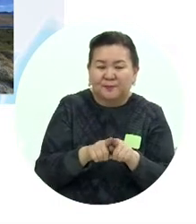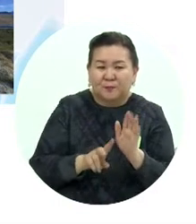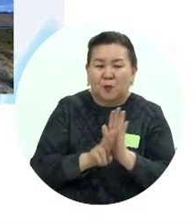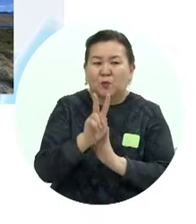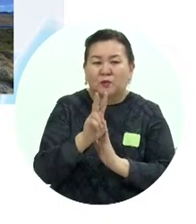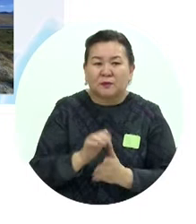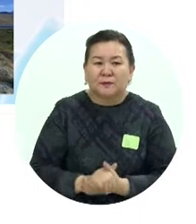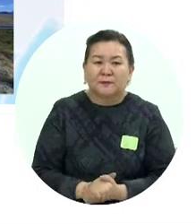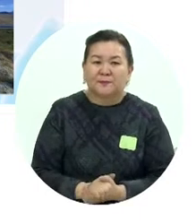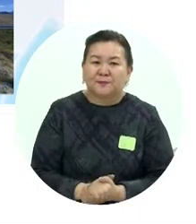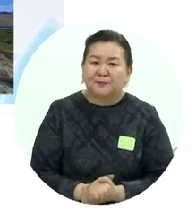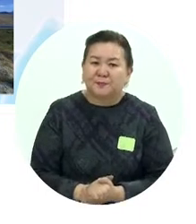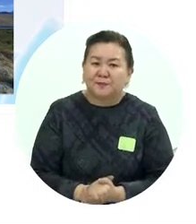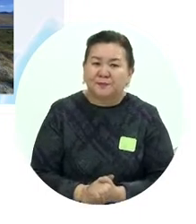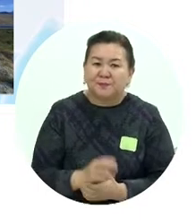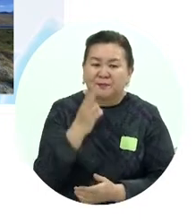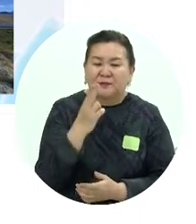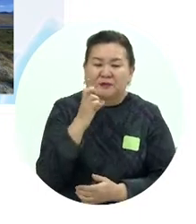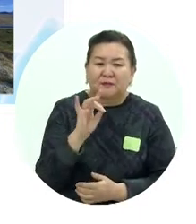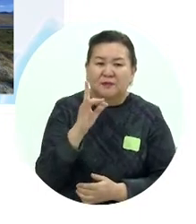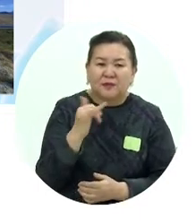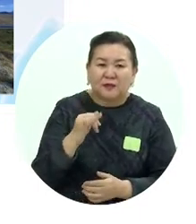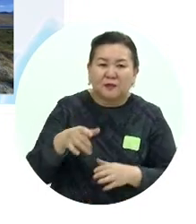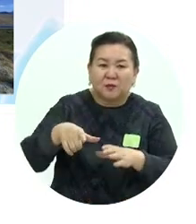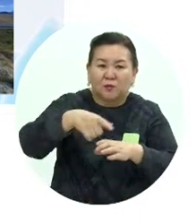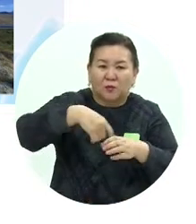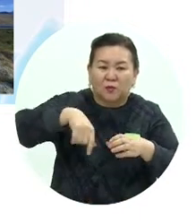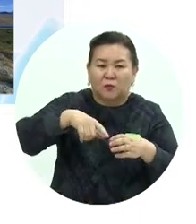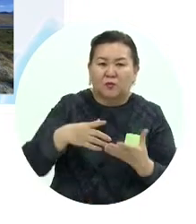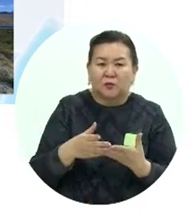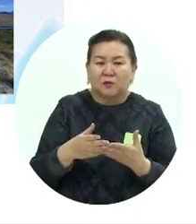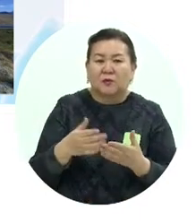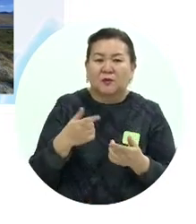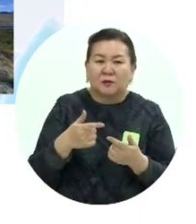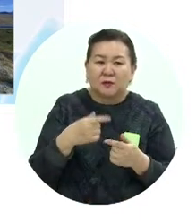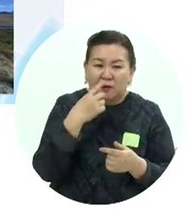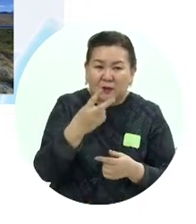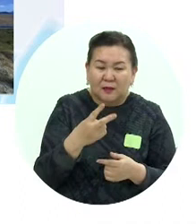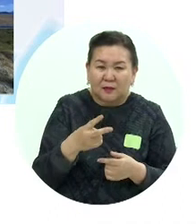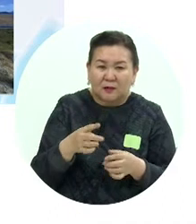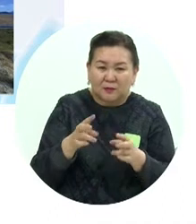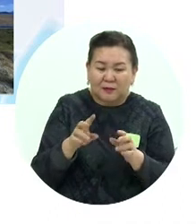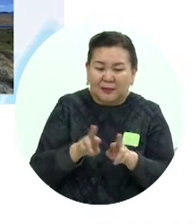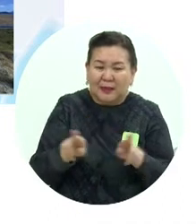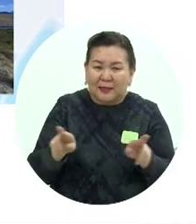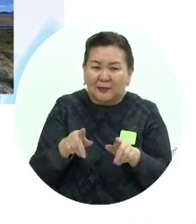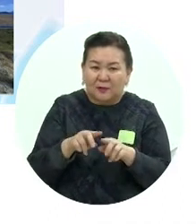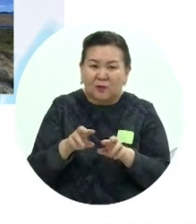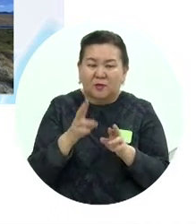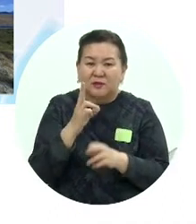үрдэнд үүсдэг хонхор ах нэ. За дараах нь цэвдгийн бөөг. Цэвдгийн бөөг нь бусдаас жоохон ялгаатай байгаа. Энэ ямар ялгаа вэ